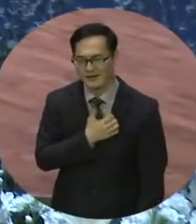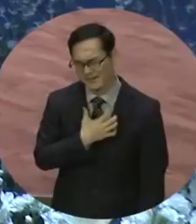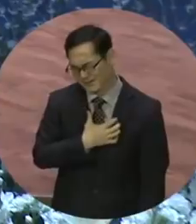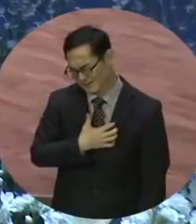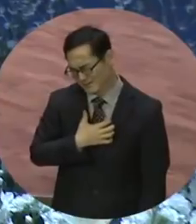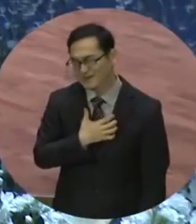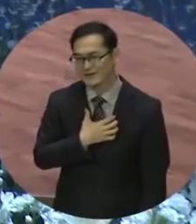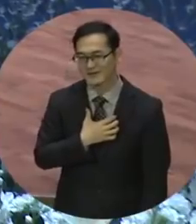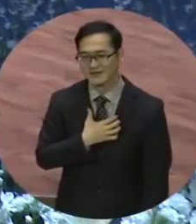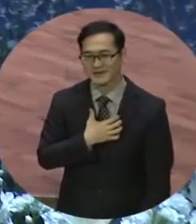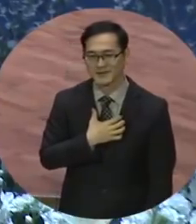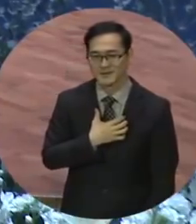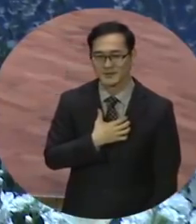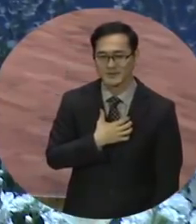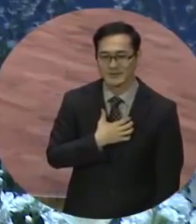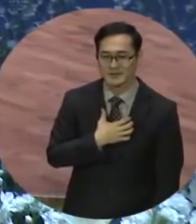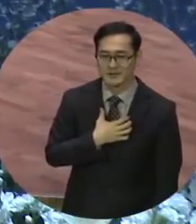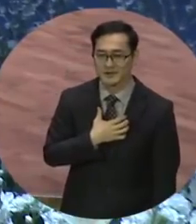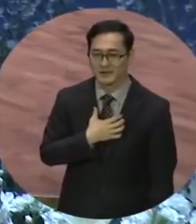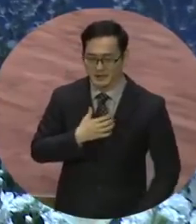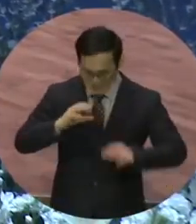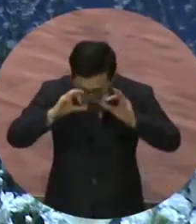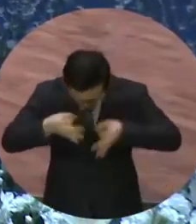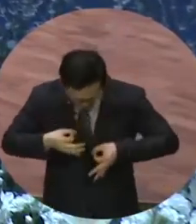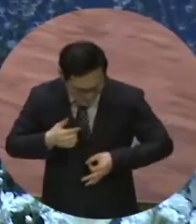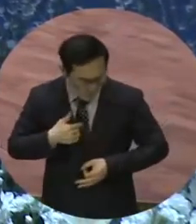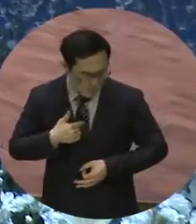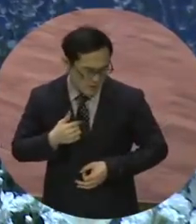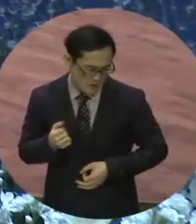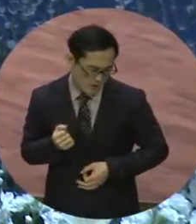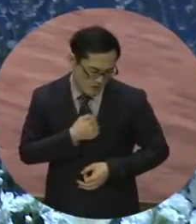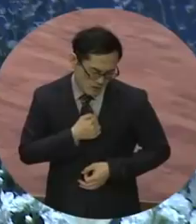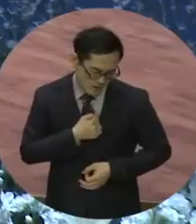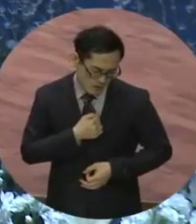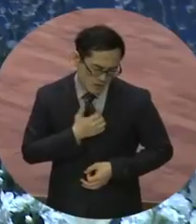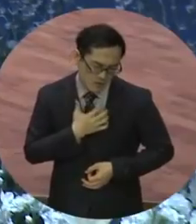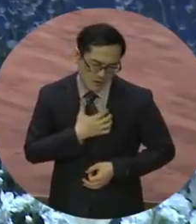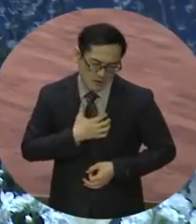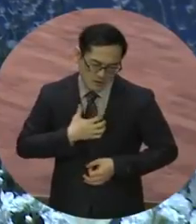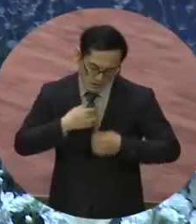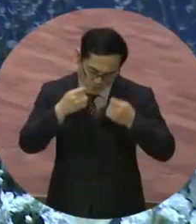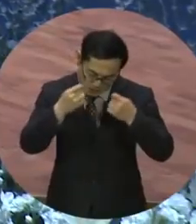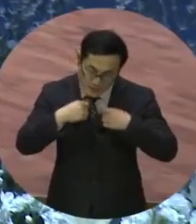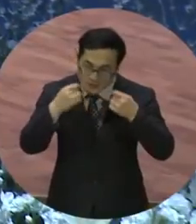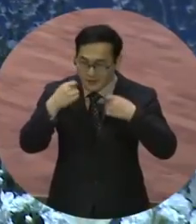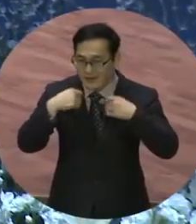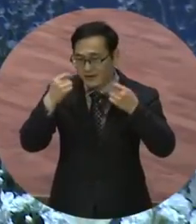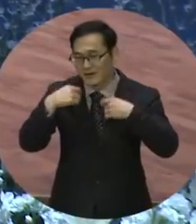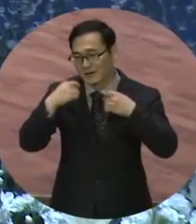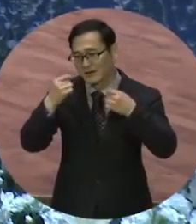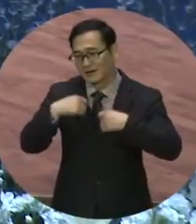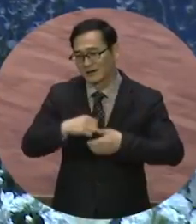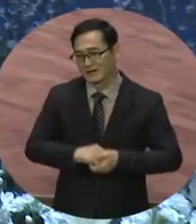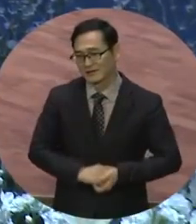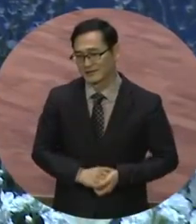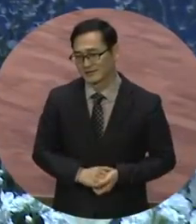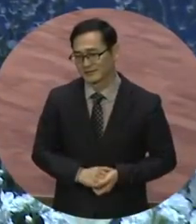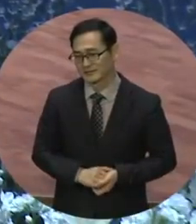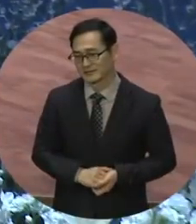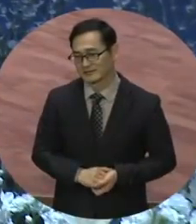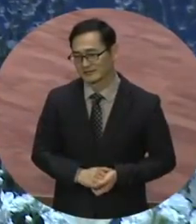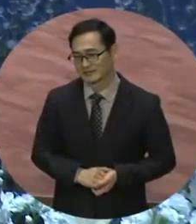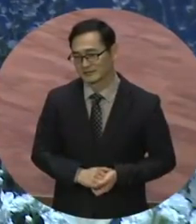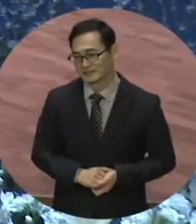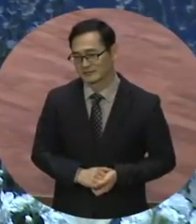괴로워했습니다. 자기 스스로 이 자괴감에 확 빠져 있었어요. 어떤 면에서 볼 때 심각한